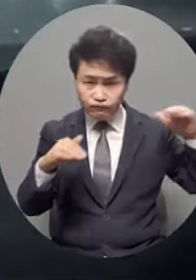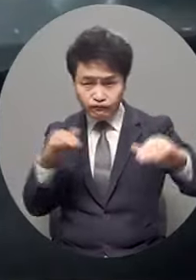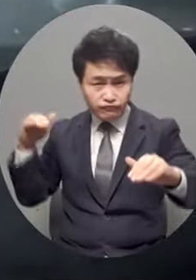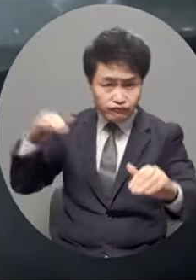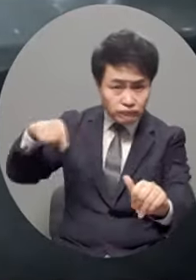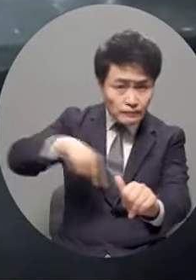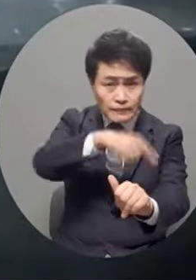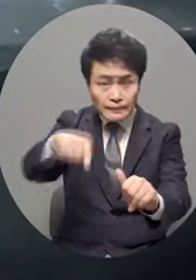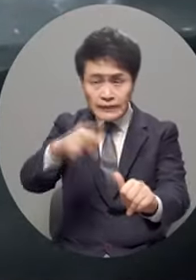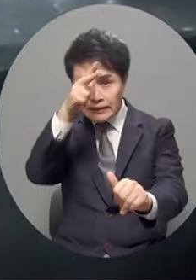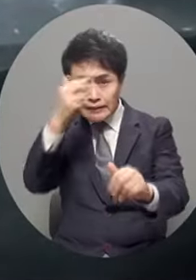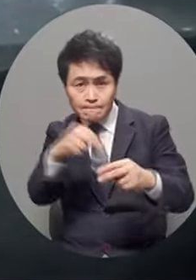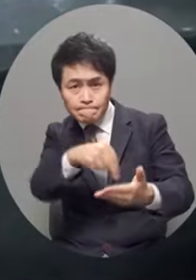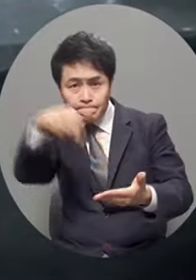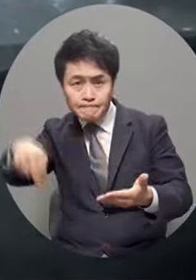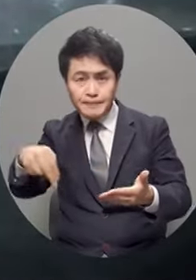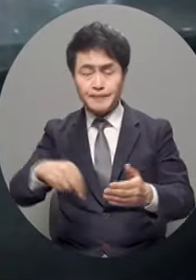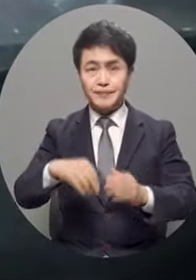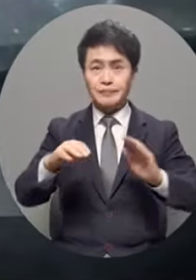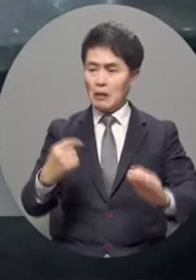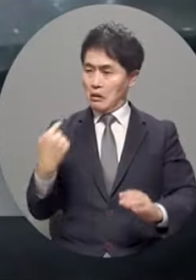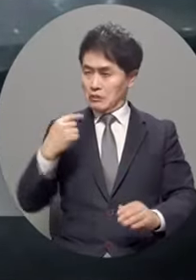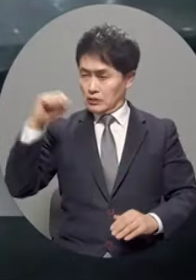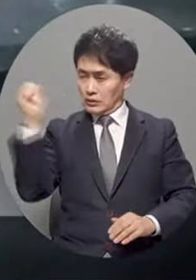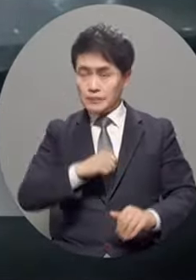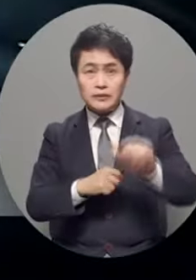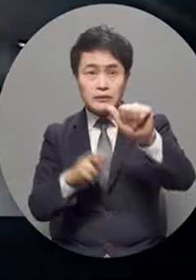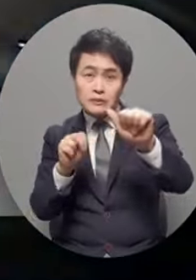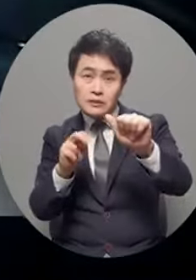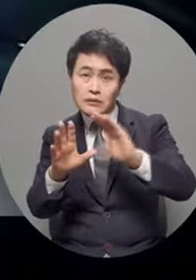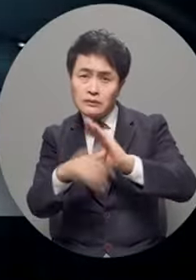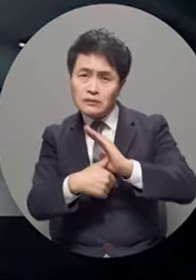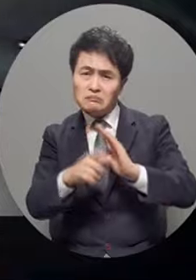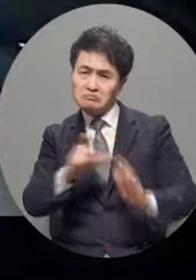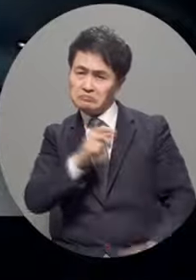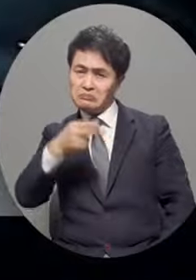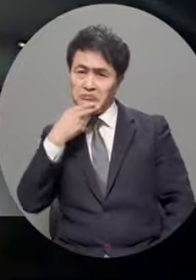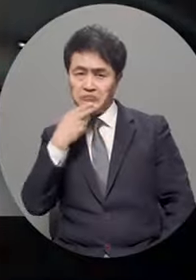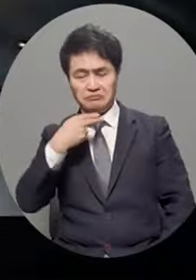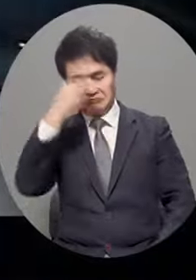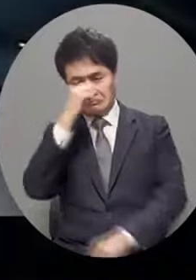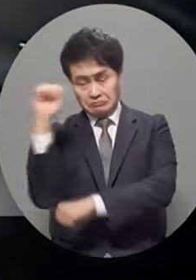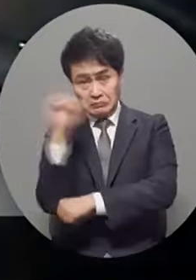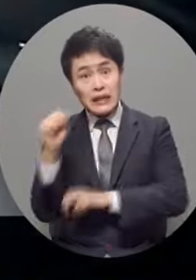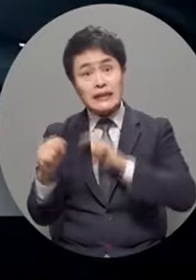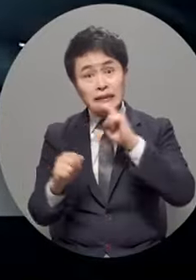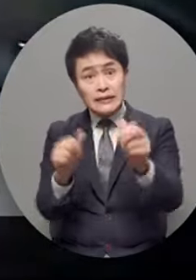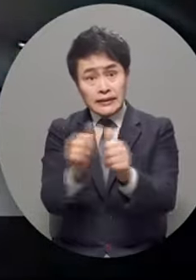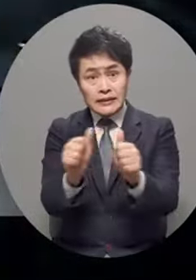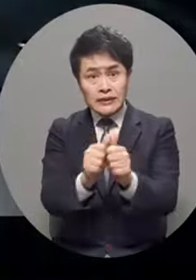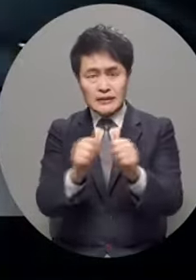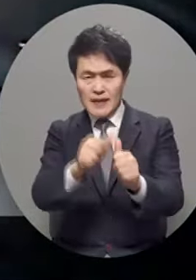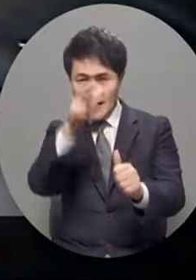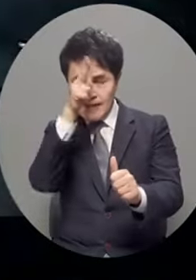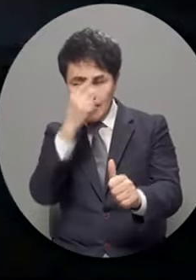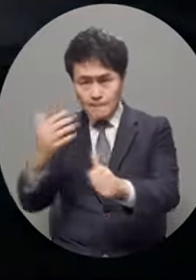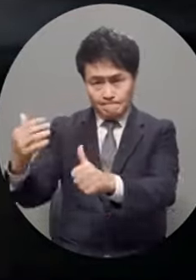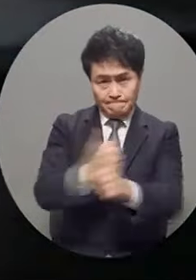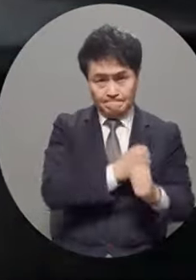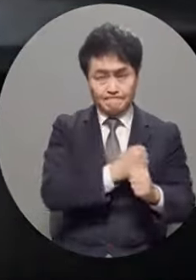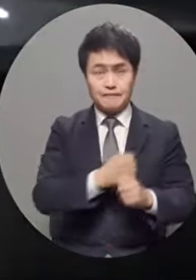곧이어 경찰관들이 내립니다. 어제 새벽 5시쯤 무면허 상태로 음주운전을 하던 20대 남성이 경찰에